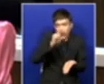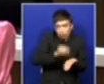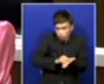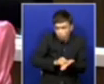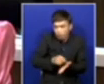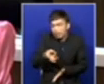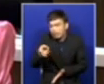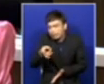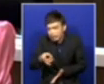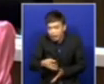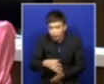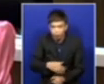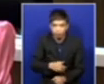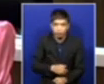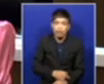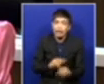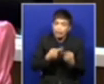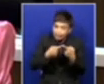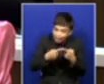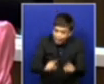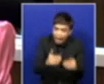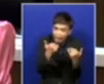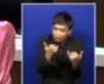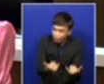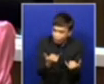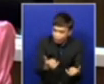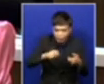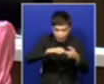ภาวะวิกฤตเนี่ยคนไทยเขาช่วยท่านแล้ว